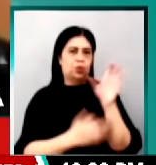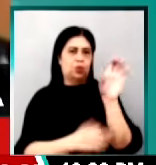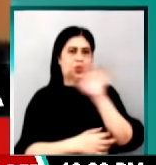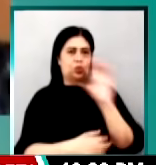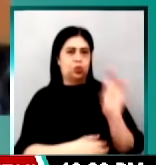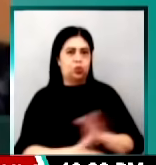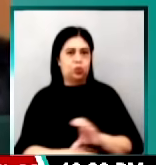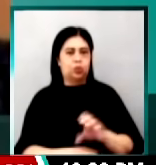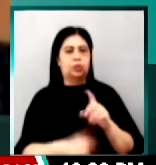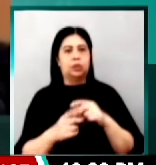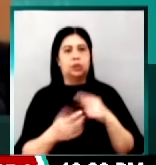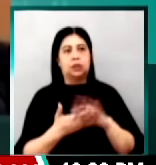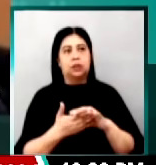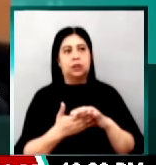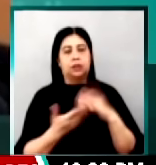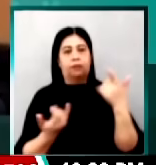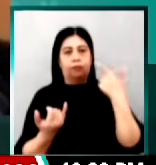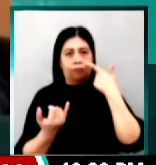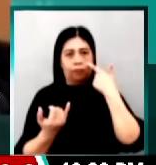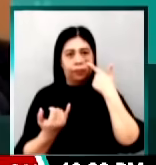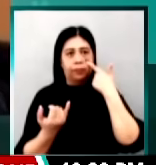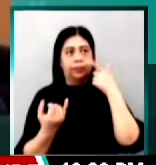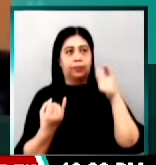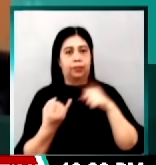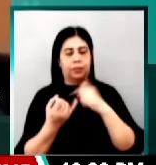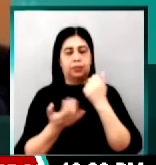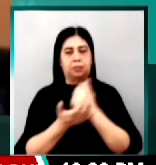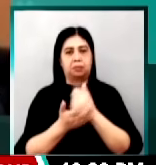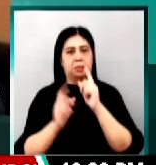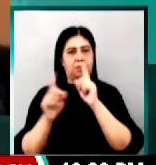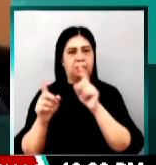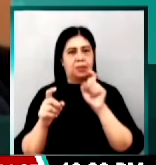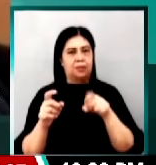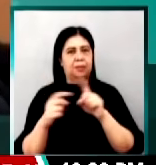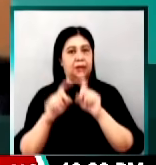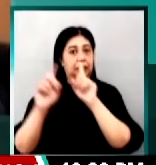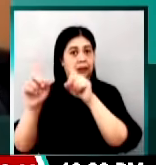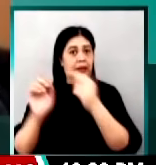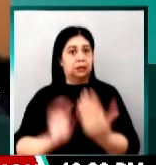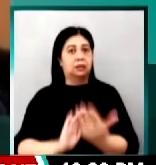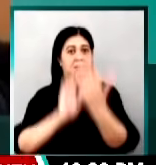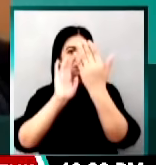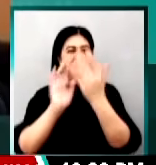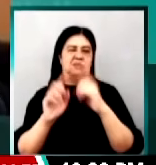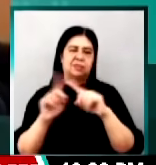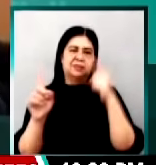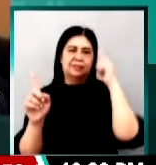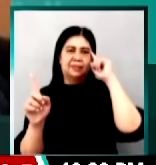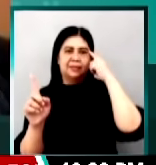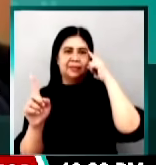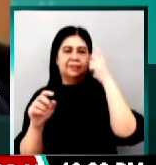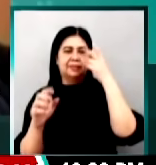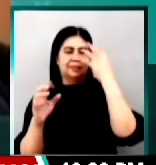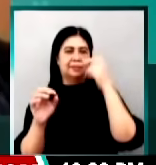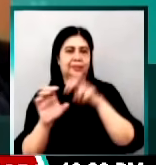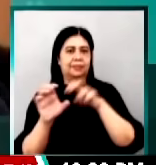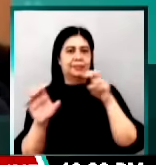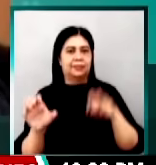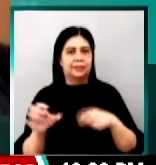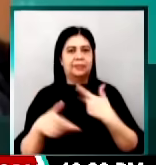GMA, si Ma'am GMA nag-confirm na dapat si wala tayong physically pero nag-ano siya, nag-via Zoom na